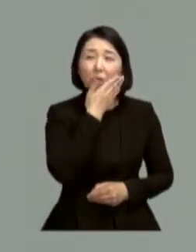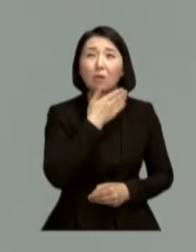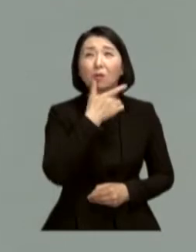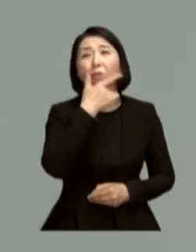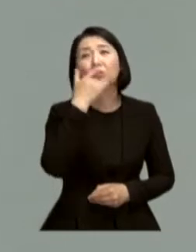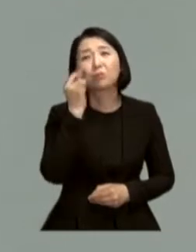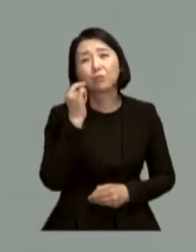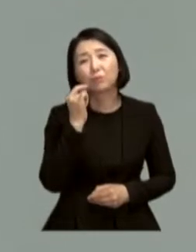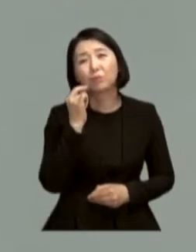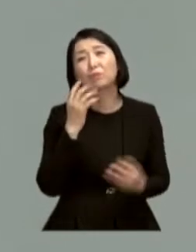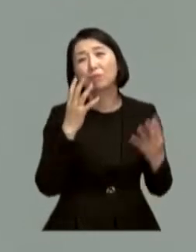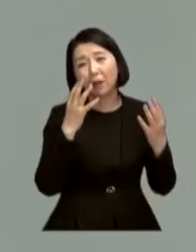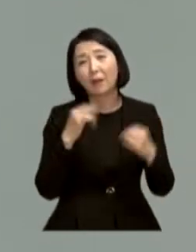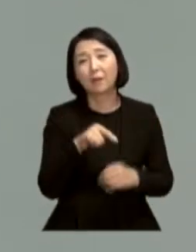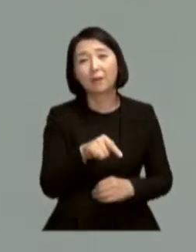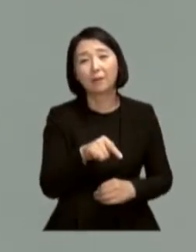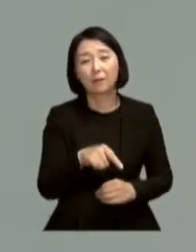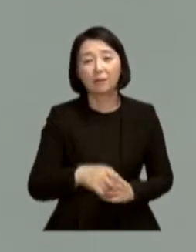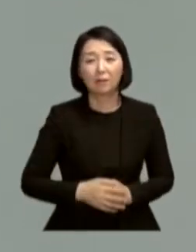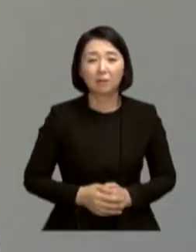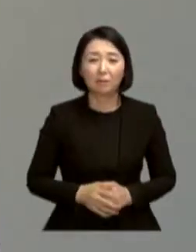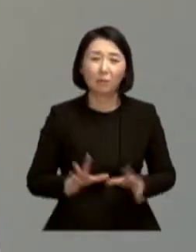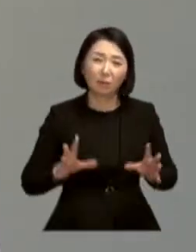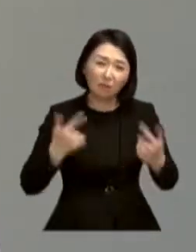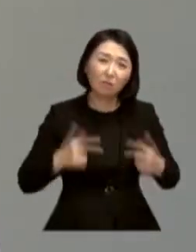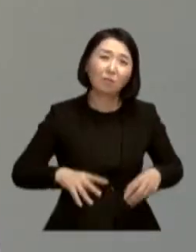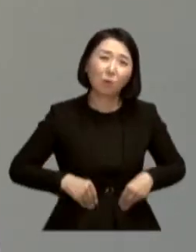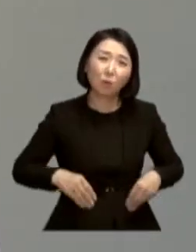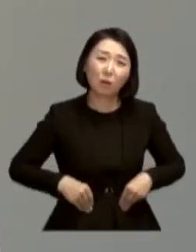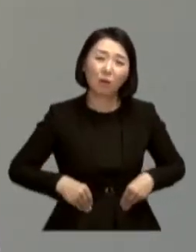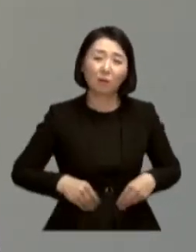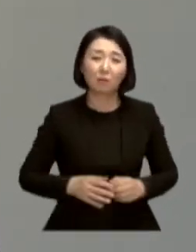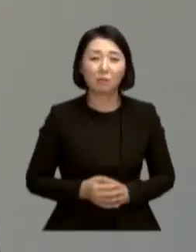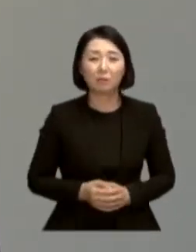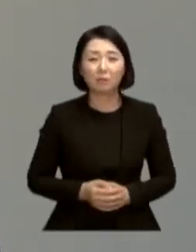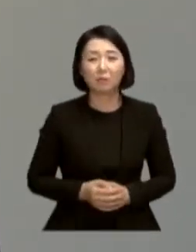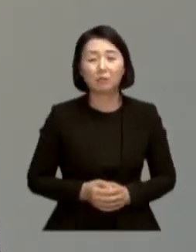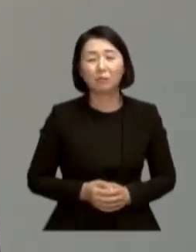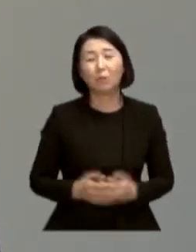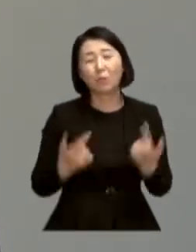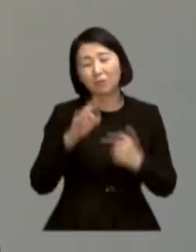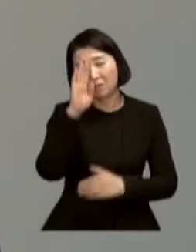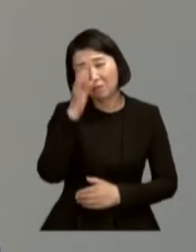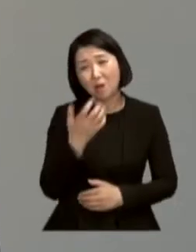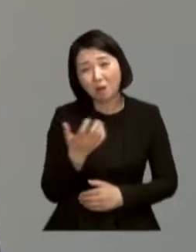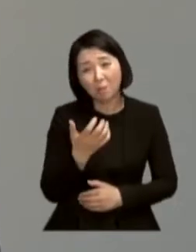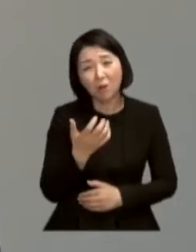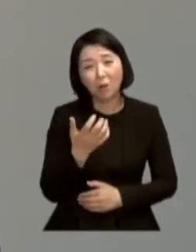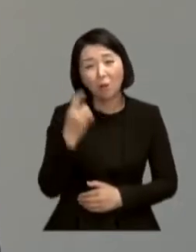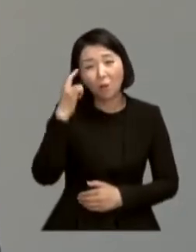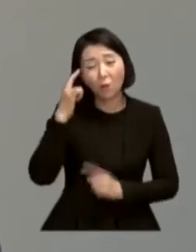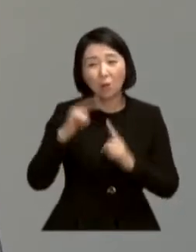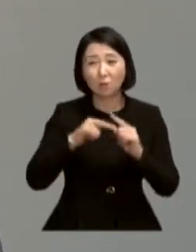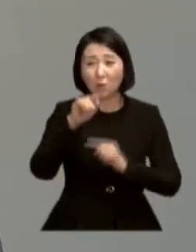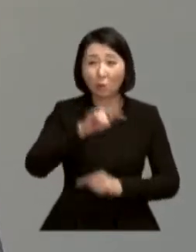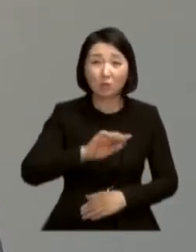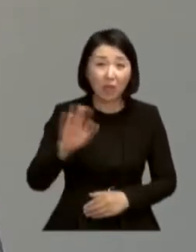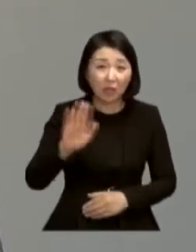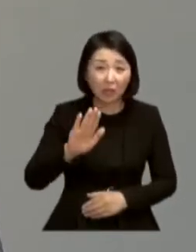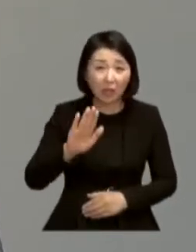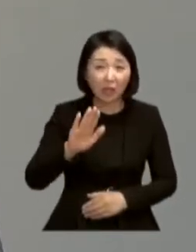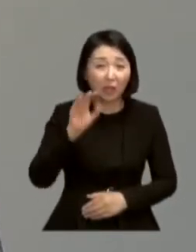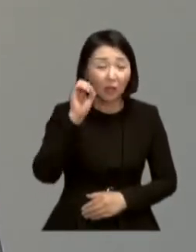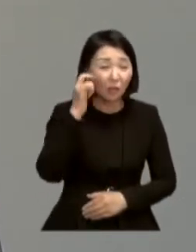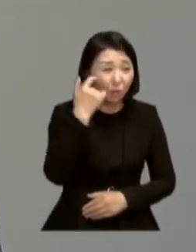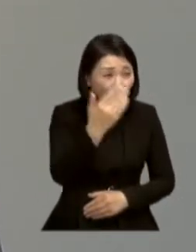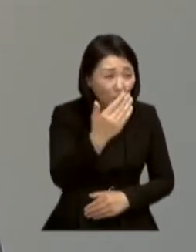영양실조에 좀 많이 걸려있는 상태라서 많이 배고파해요. 그리고 아파해요. 그래서 왜 안 왔냐고 교회 안 왔냐